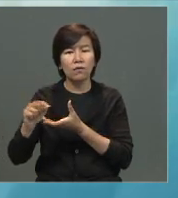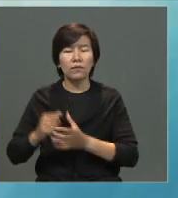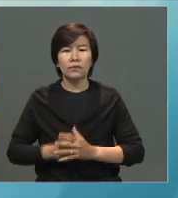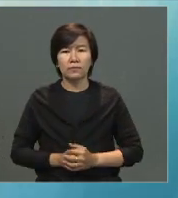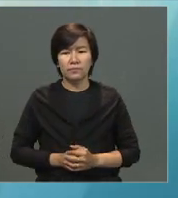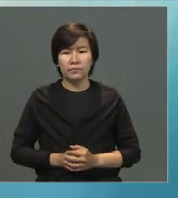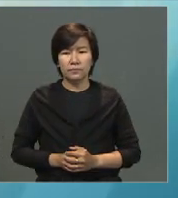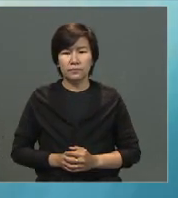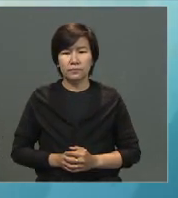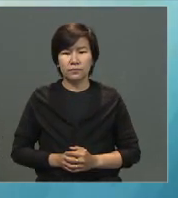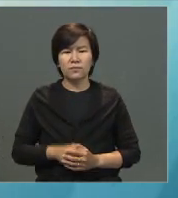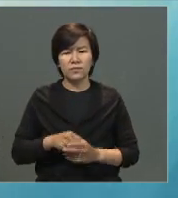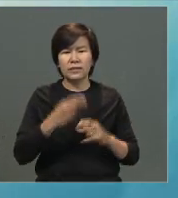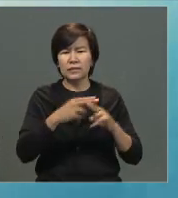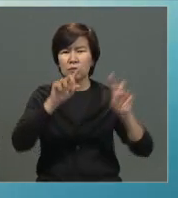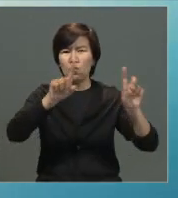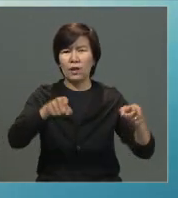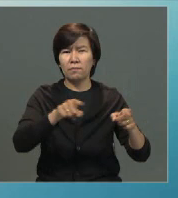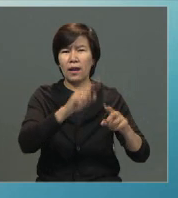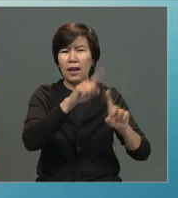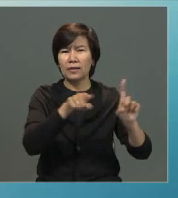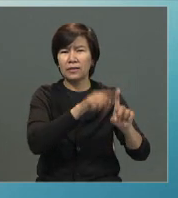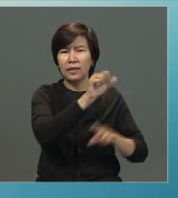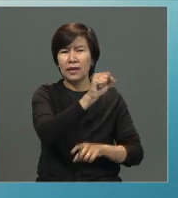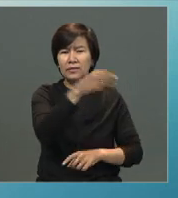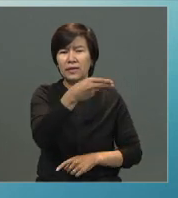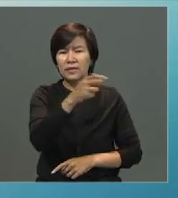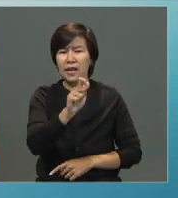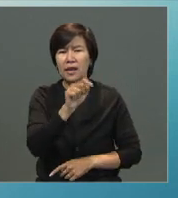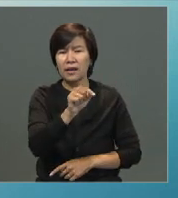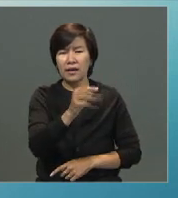ซึ่งอันนี้ทางกระทรวงการท่องเที่ยวและกีฬานะครับก็บอกว่าว่าได้พัฒนาชุดหนึ่งก็เรียกว่าSAก็คือ Safety